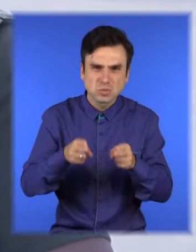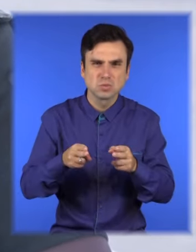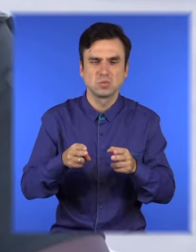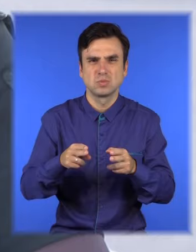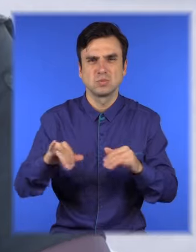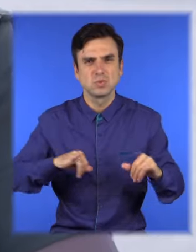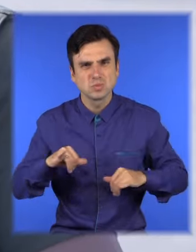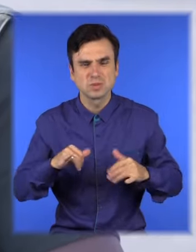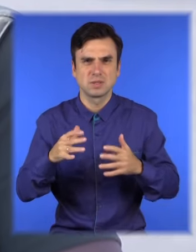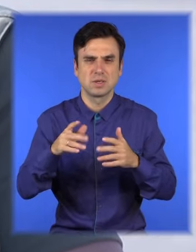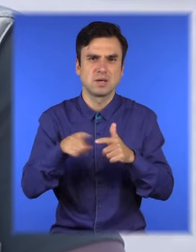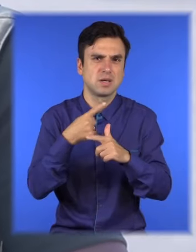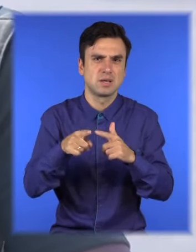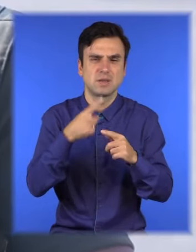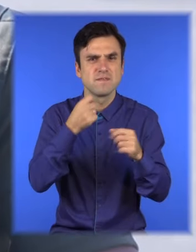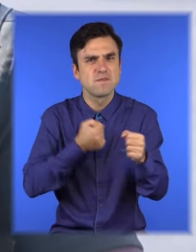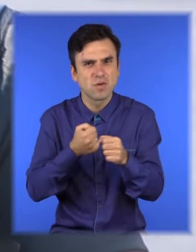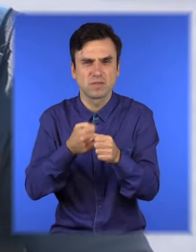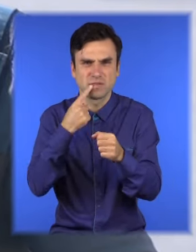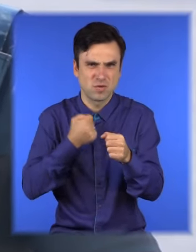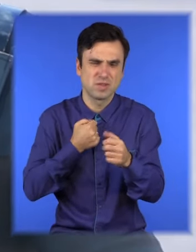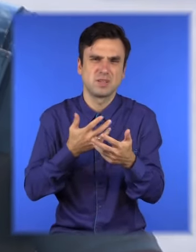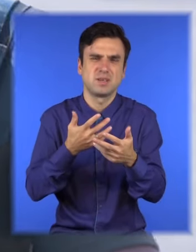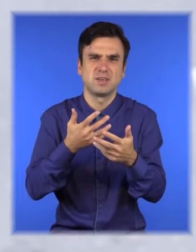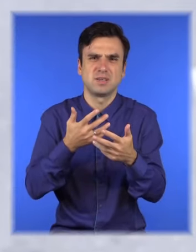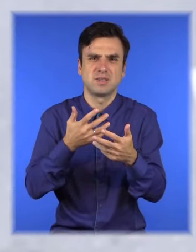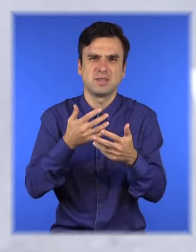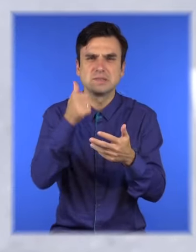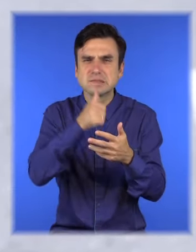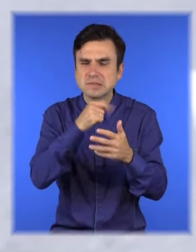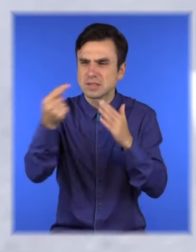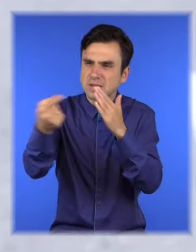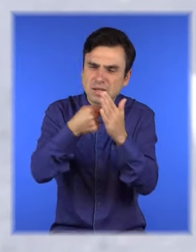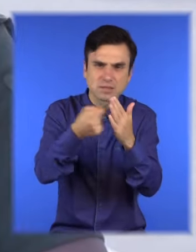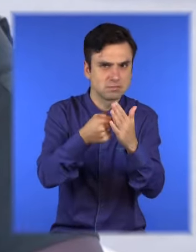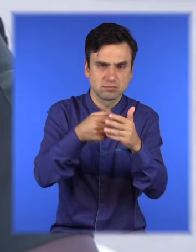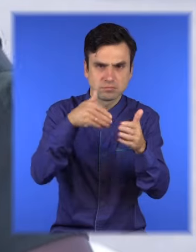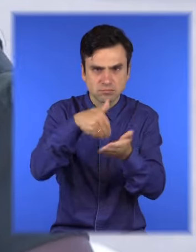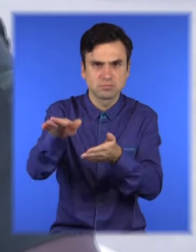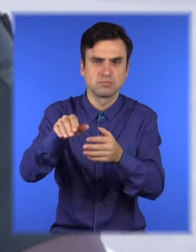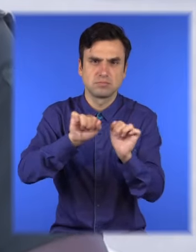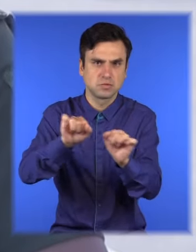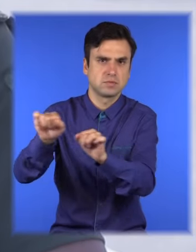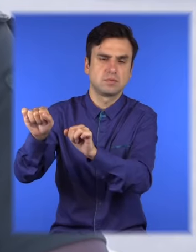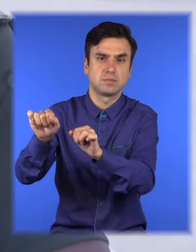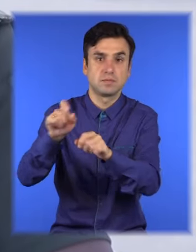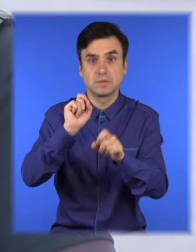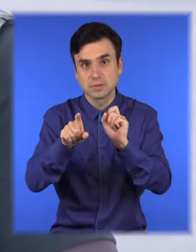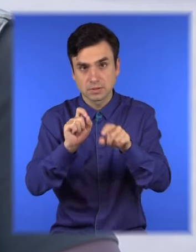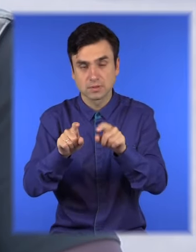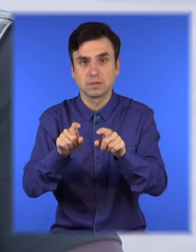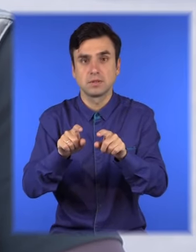незаконних збройних формувань, диверсійних груп на територію контрольної України.